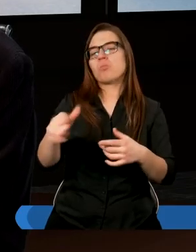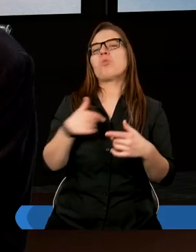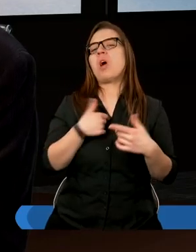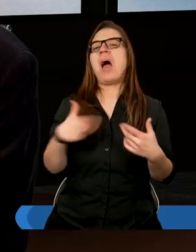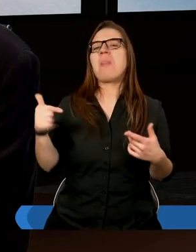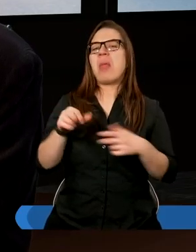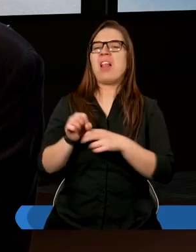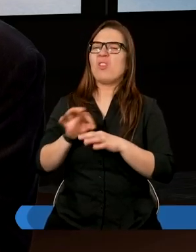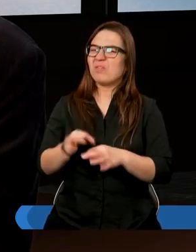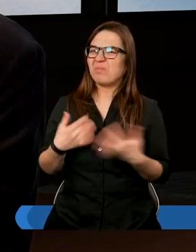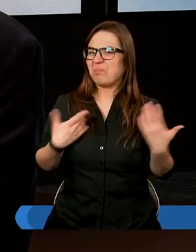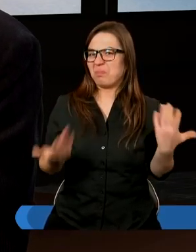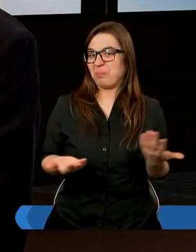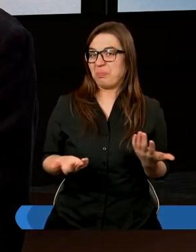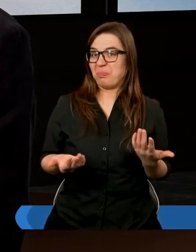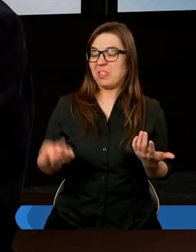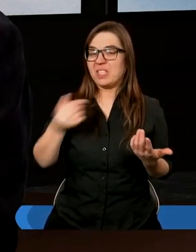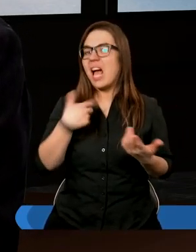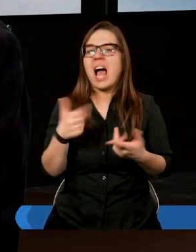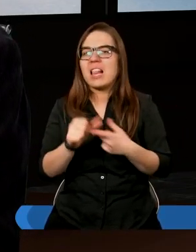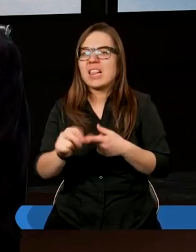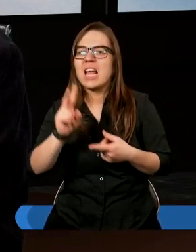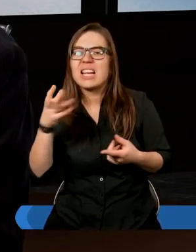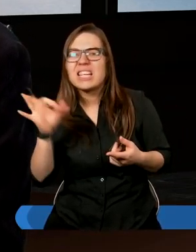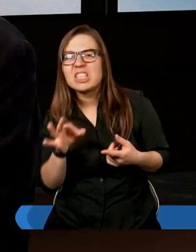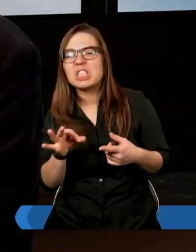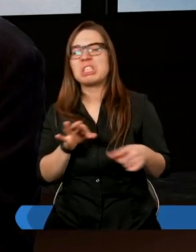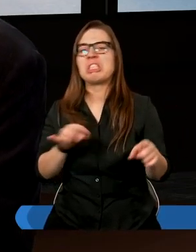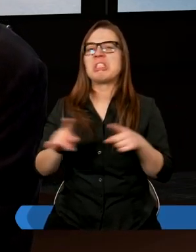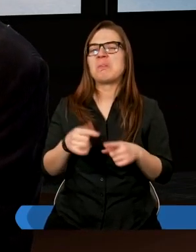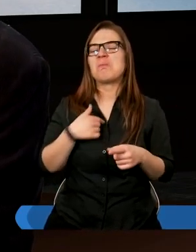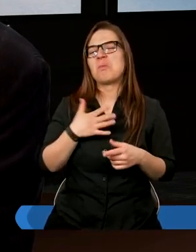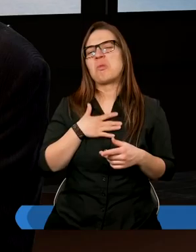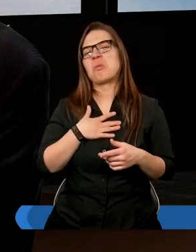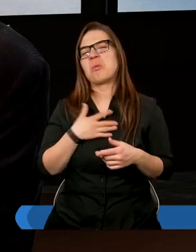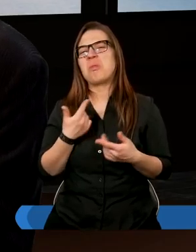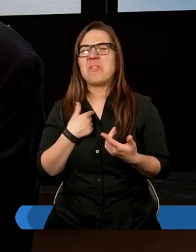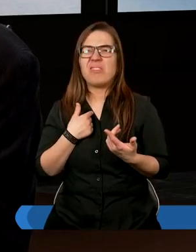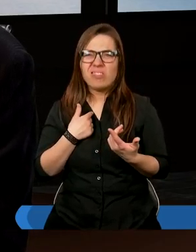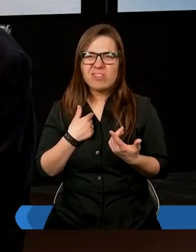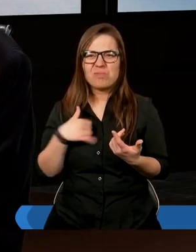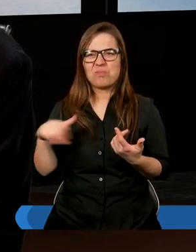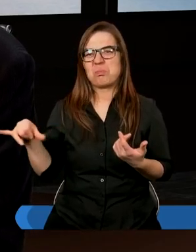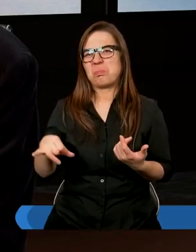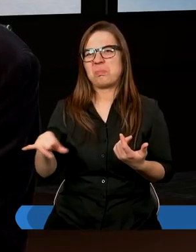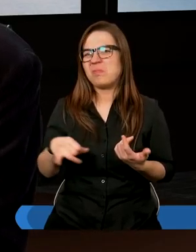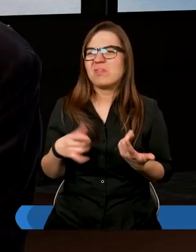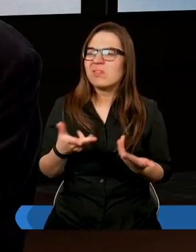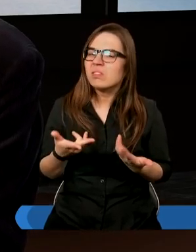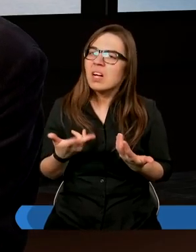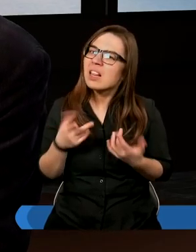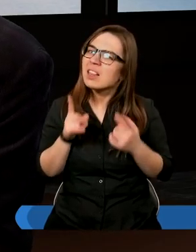Jak ja nie jestem kimś znaczącym, to jestem nikim. Mówi, to jest nieprawda.